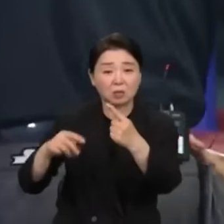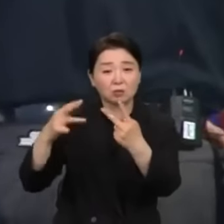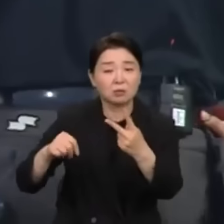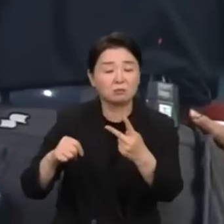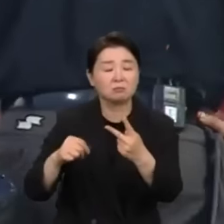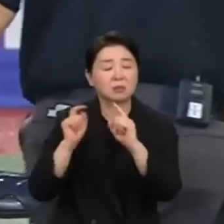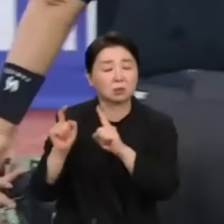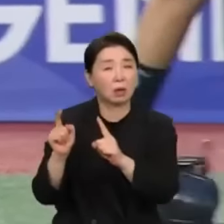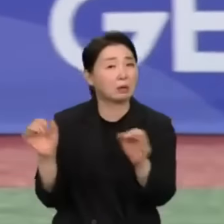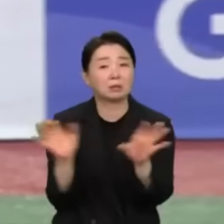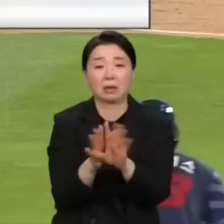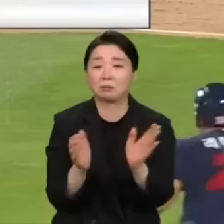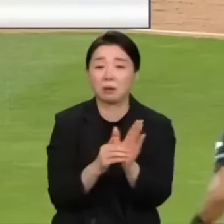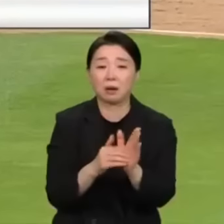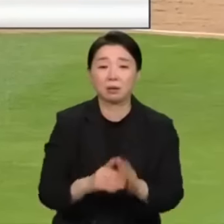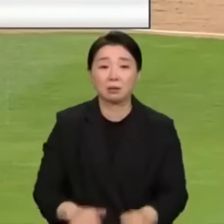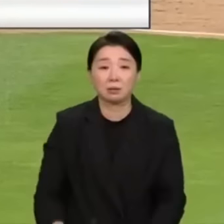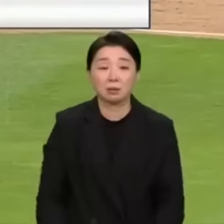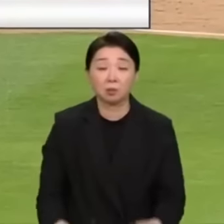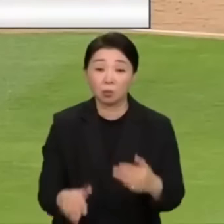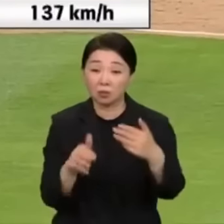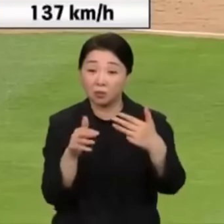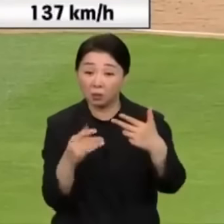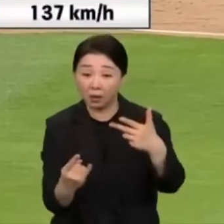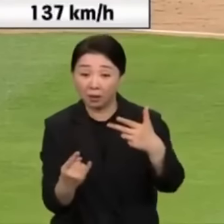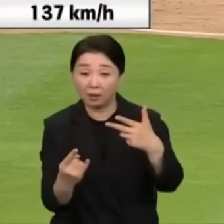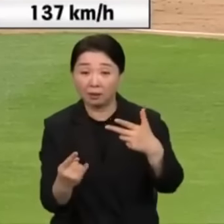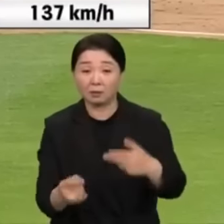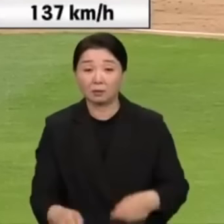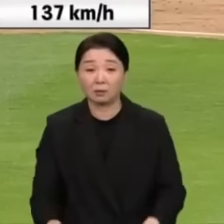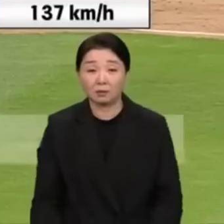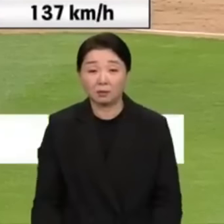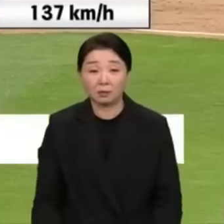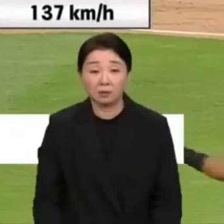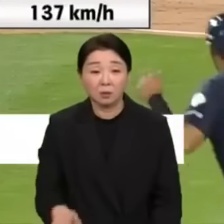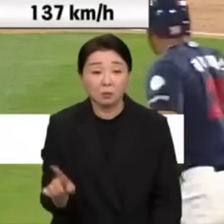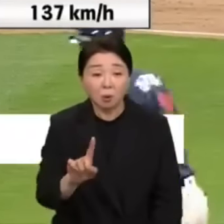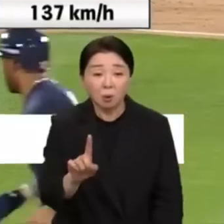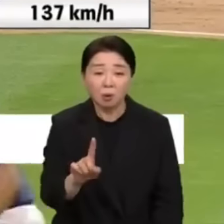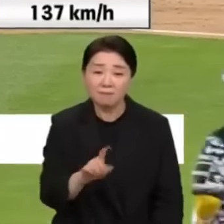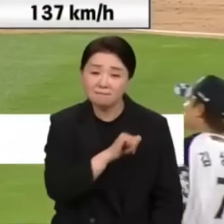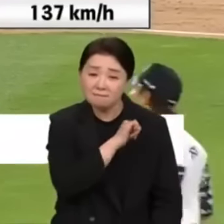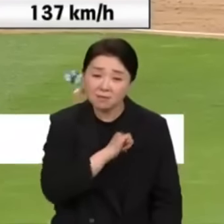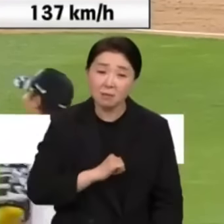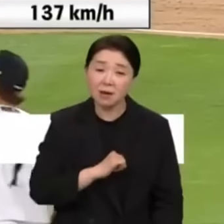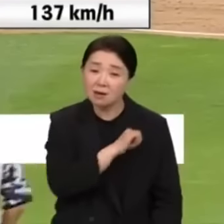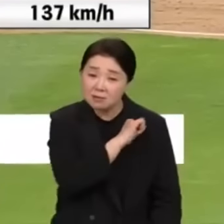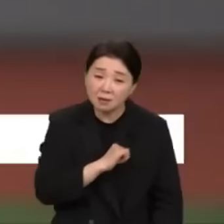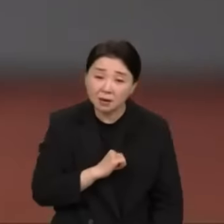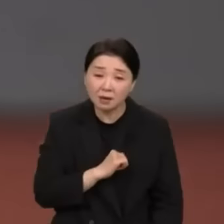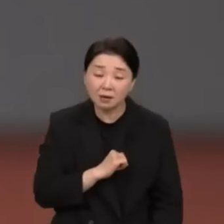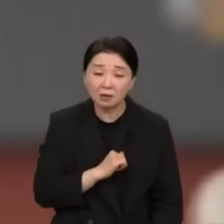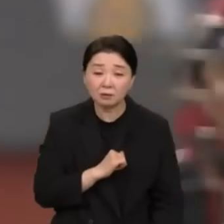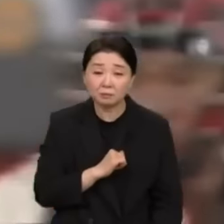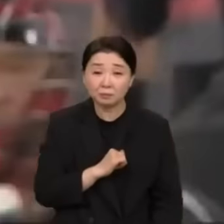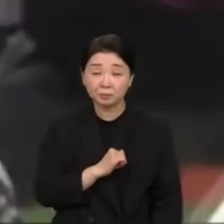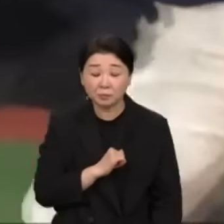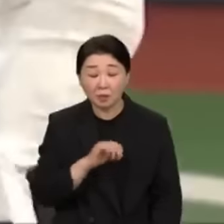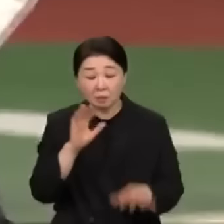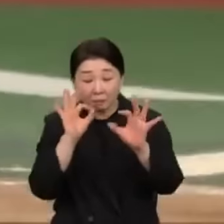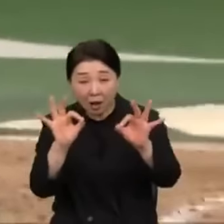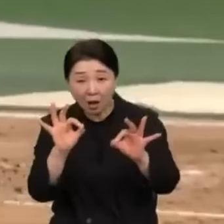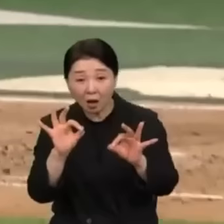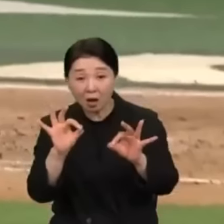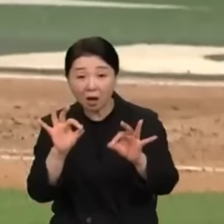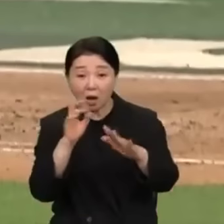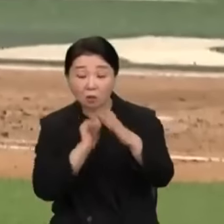수밖에 없었습니다. 그리고 7회. 이것도 참아냈어요. 참아냈어요. 중계진도 선수도